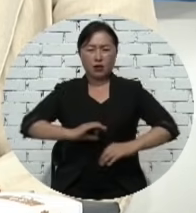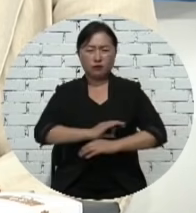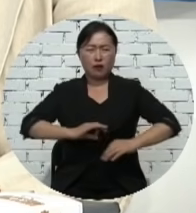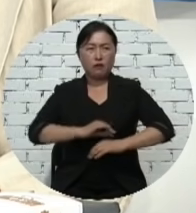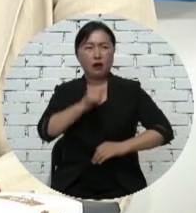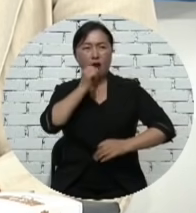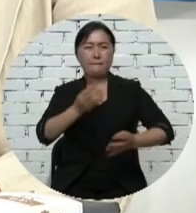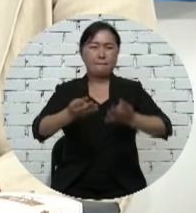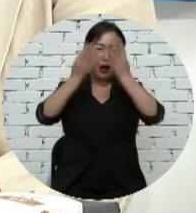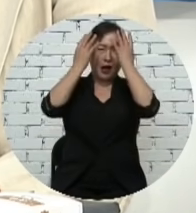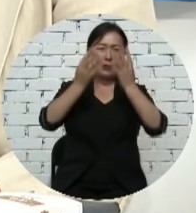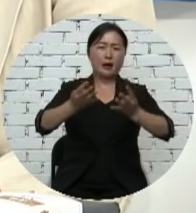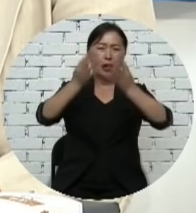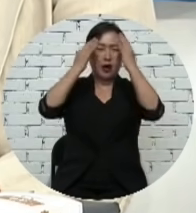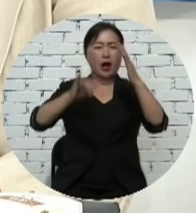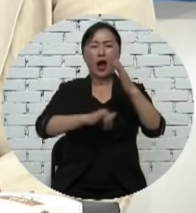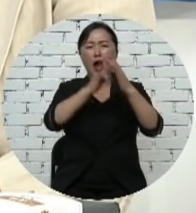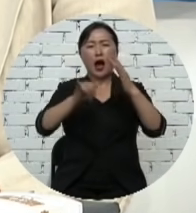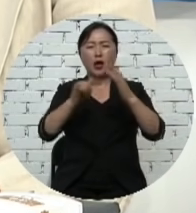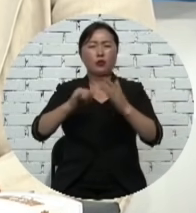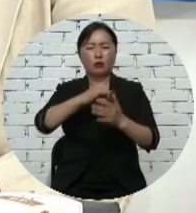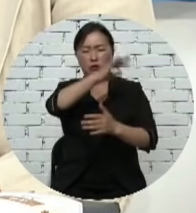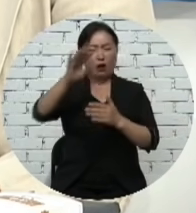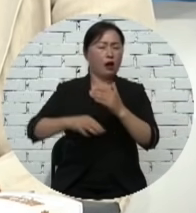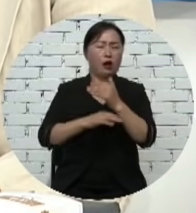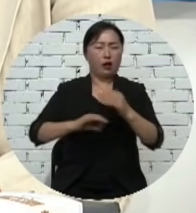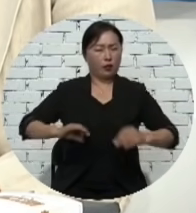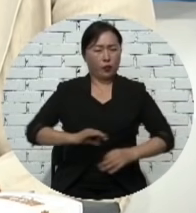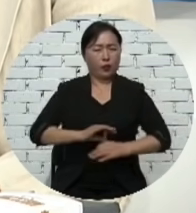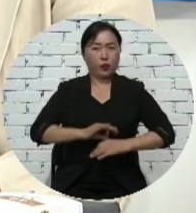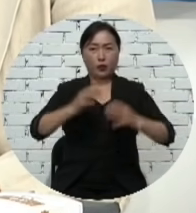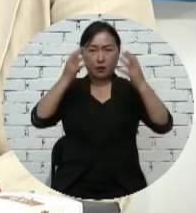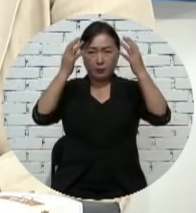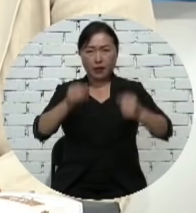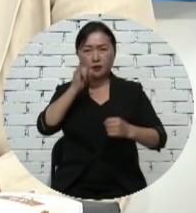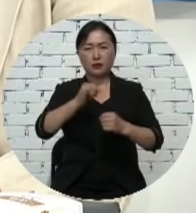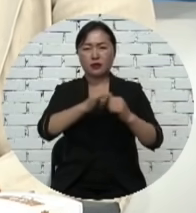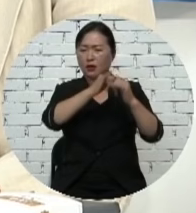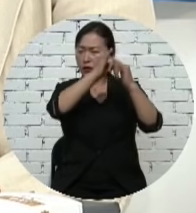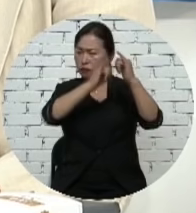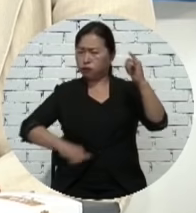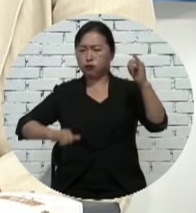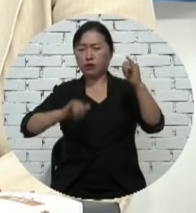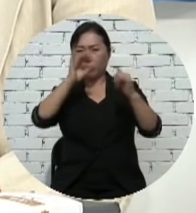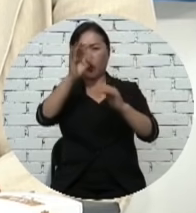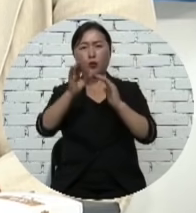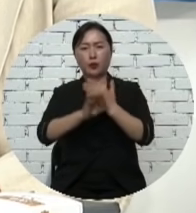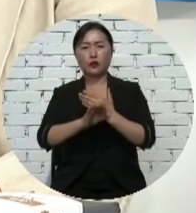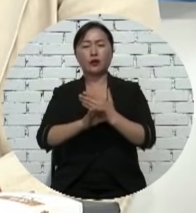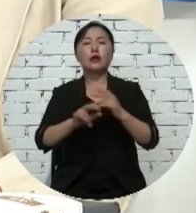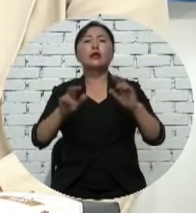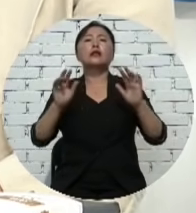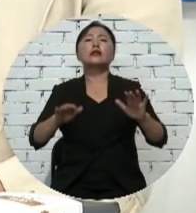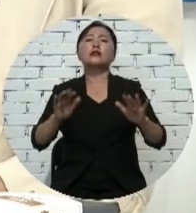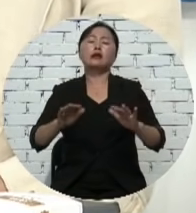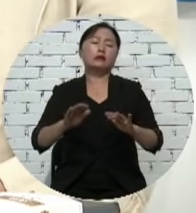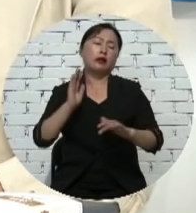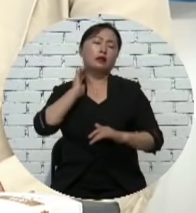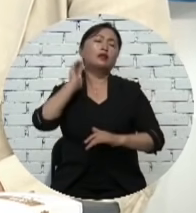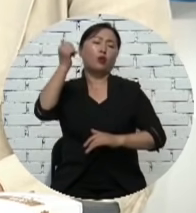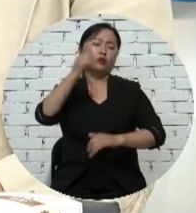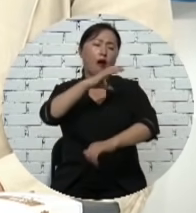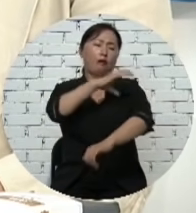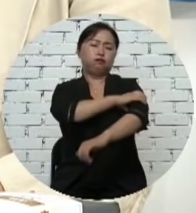않았어요. 가족들도 깜빵 가고 이게 우리나라 문화에서는 그동안에는 순기능이 많이 있었는데 이제는 역기능 때문에 안 되겠다